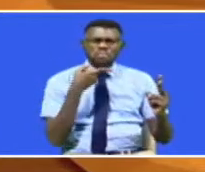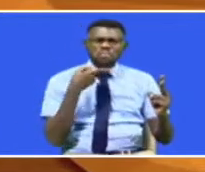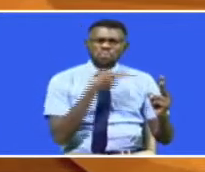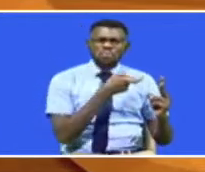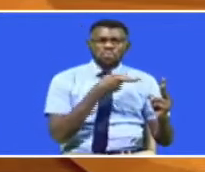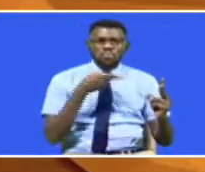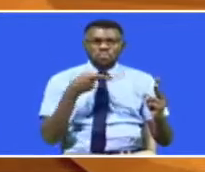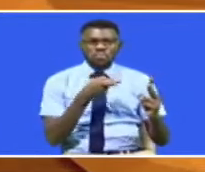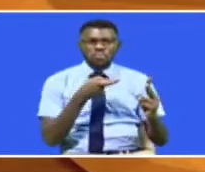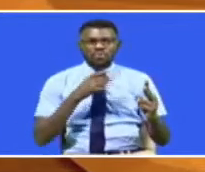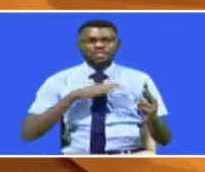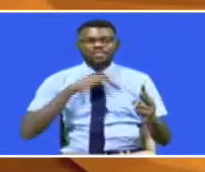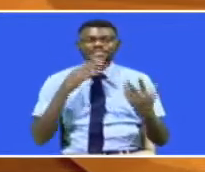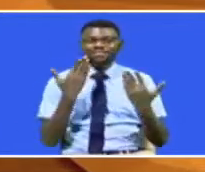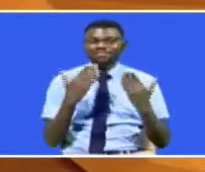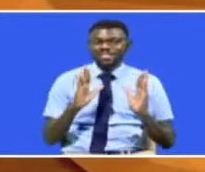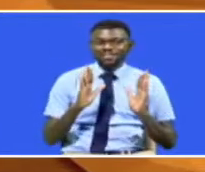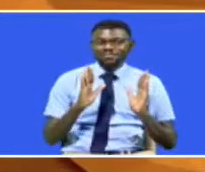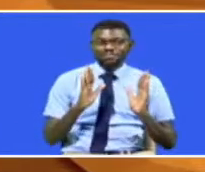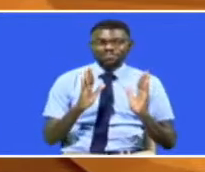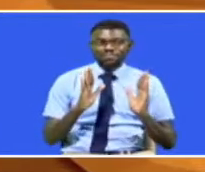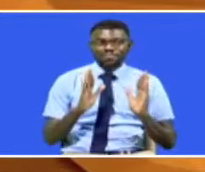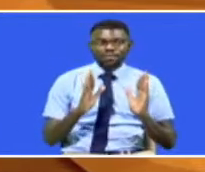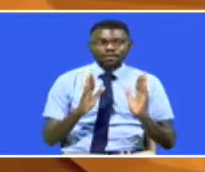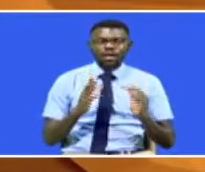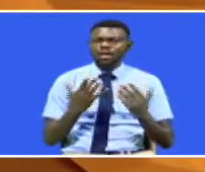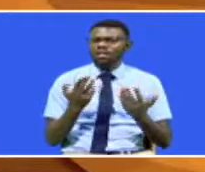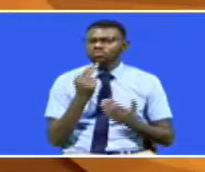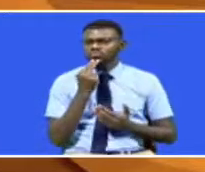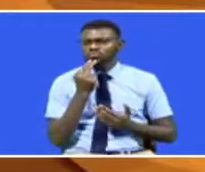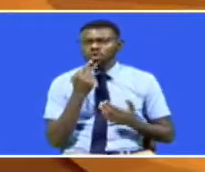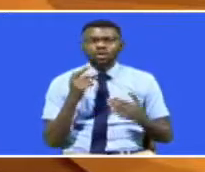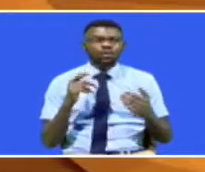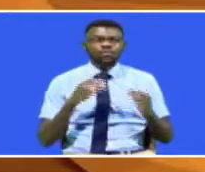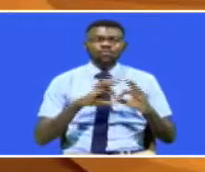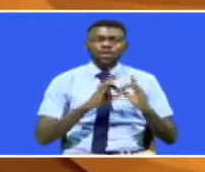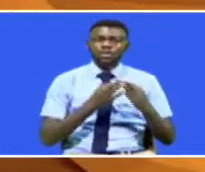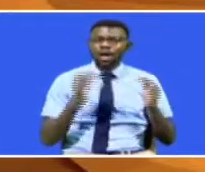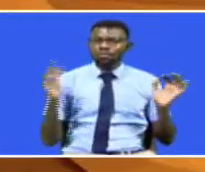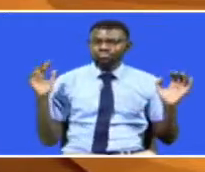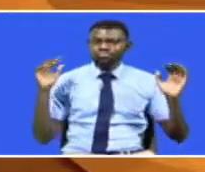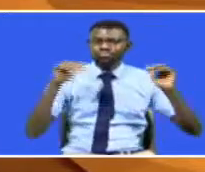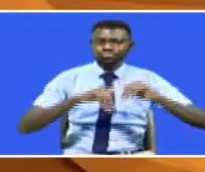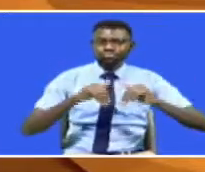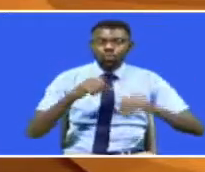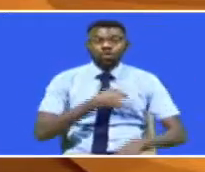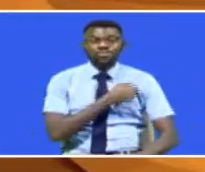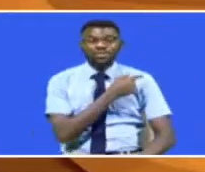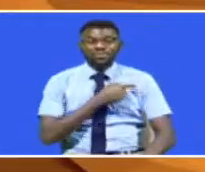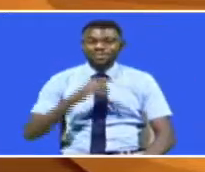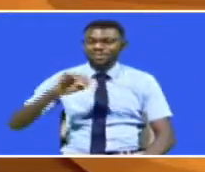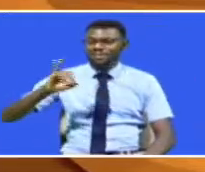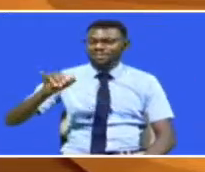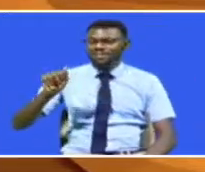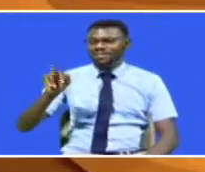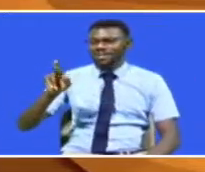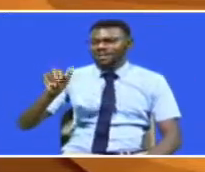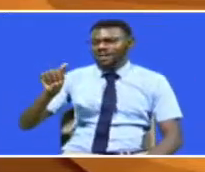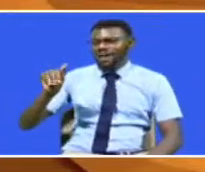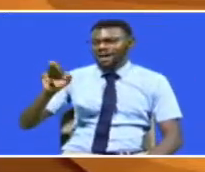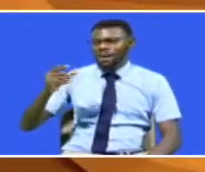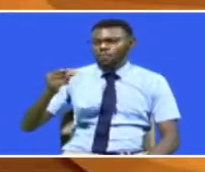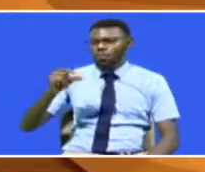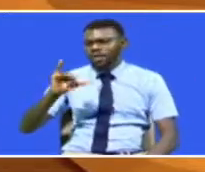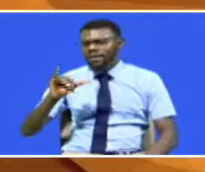kufa papo hapo. Siku ya Jumanne familia hizo zilikita kambi katika hospitali ya Jaramogi Oginga Odinga kwa upasuaji wa maiti ambao